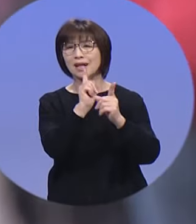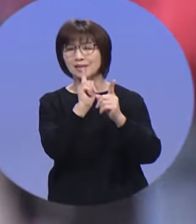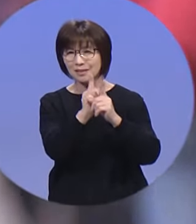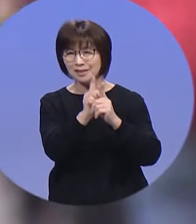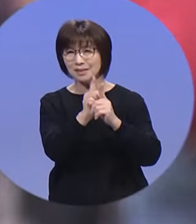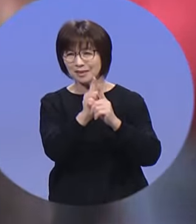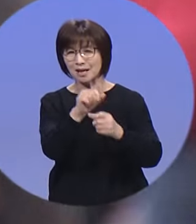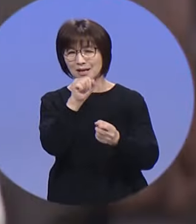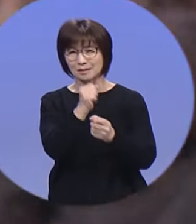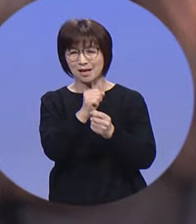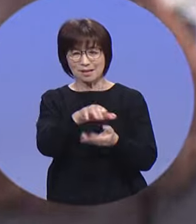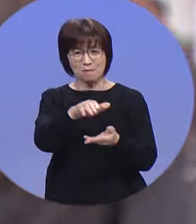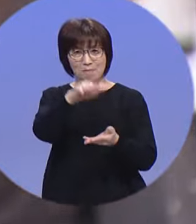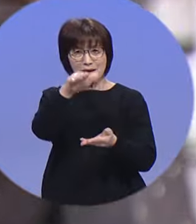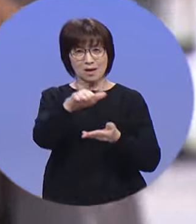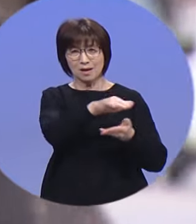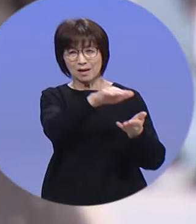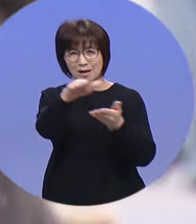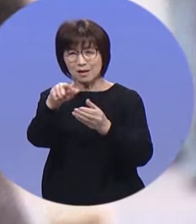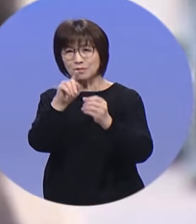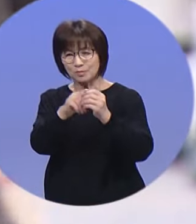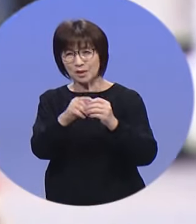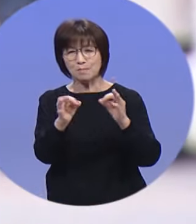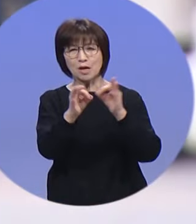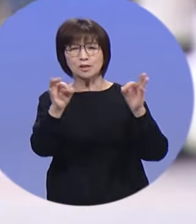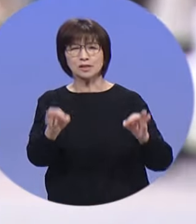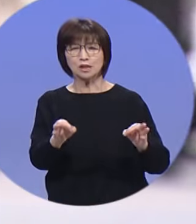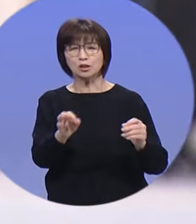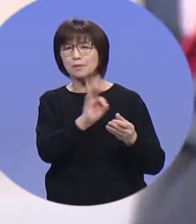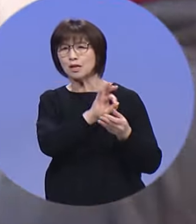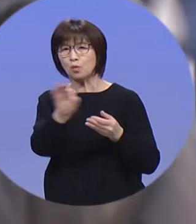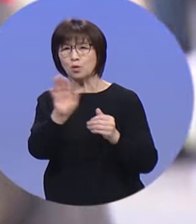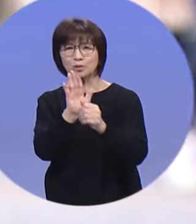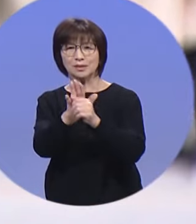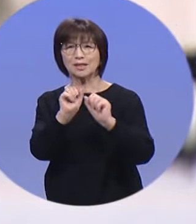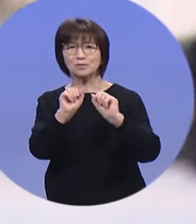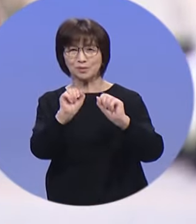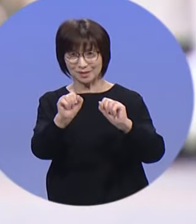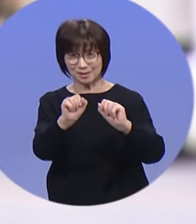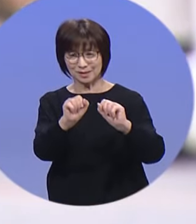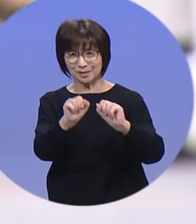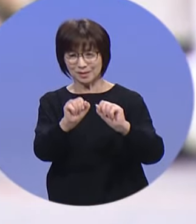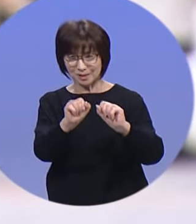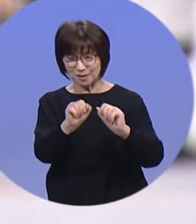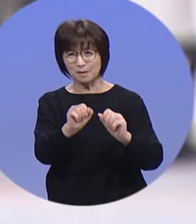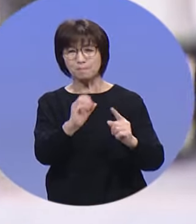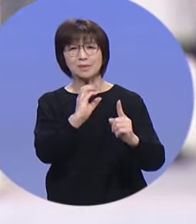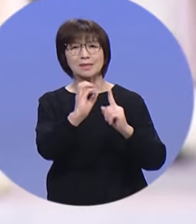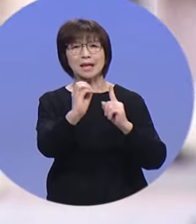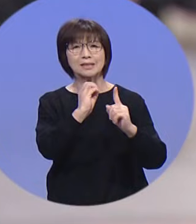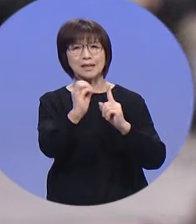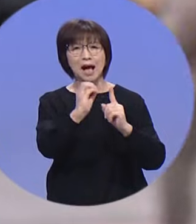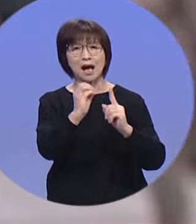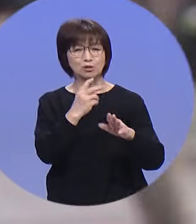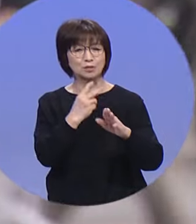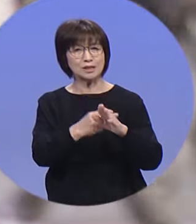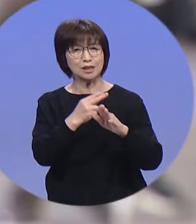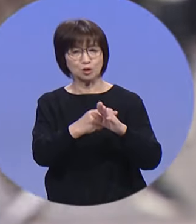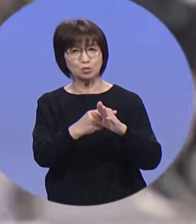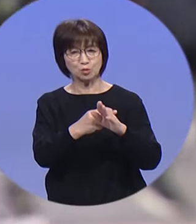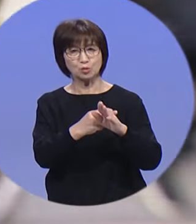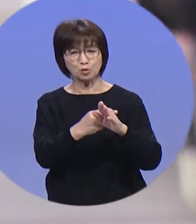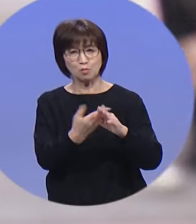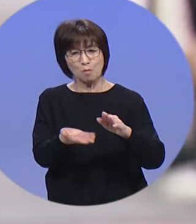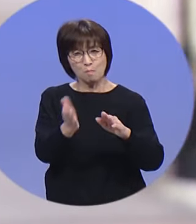生産性向上を図るための設備投資を支援するとともに、デジタル技術を活用した課題解